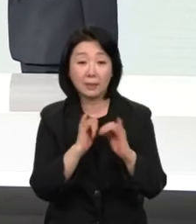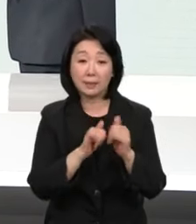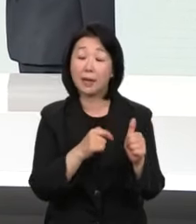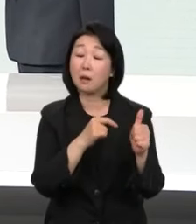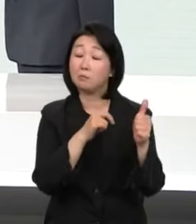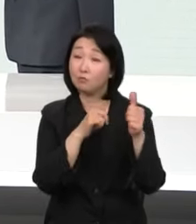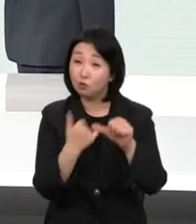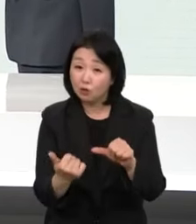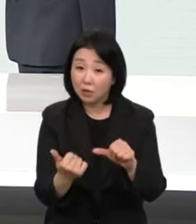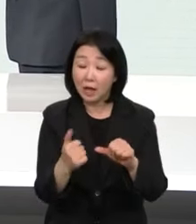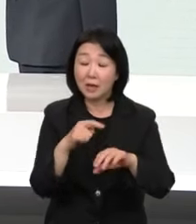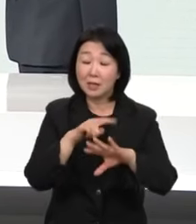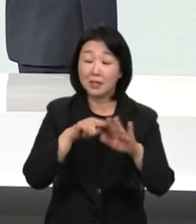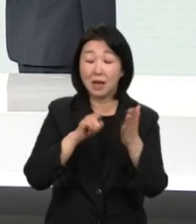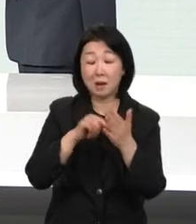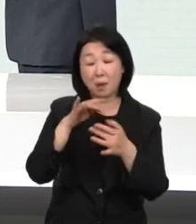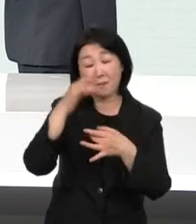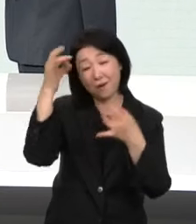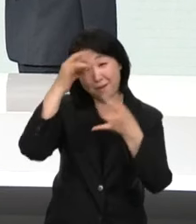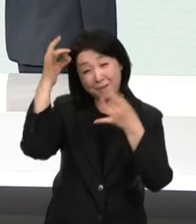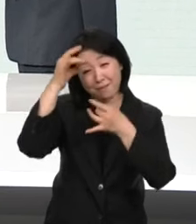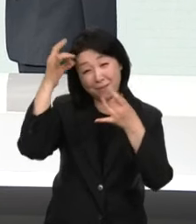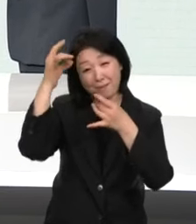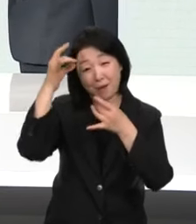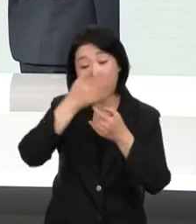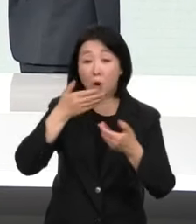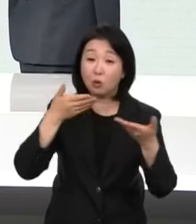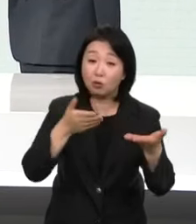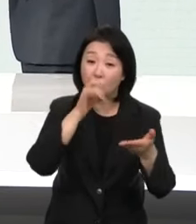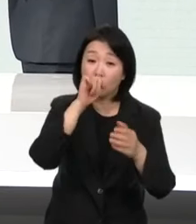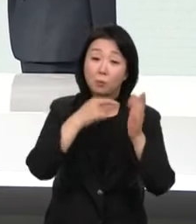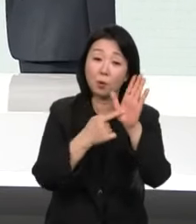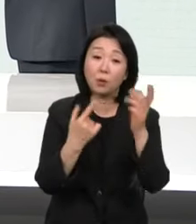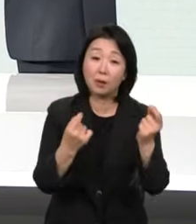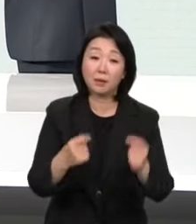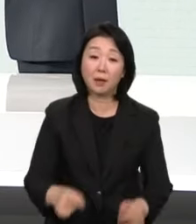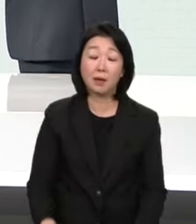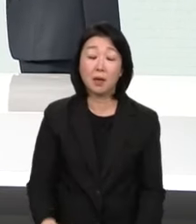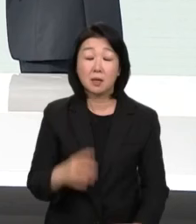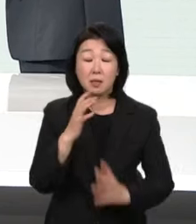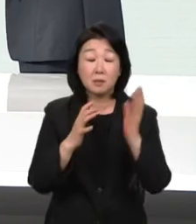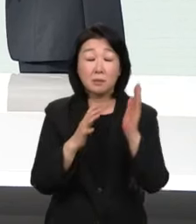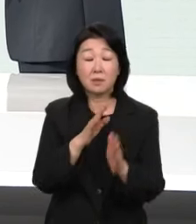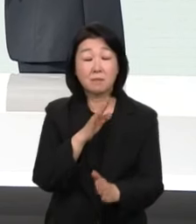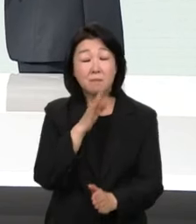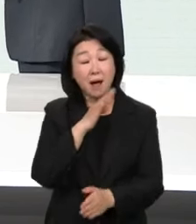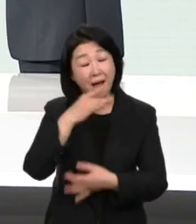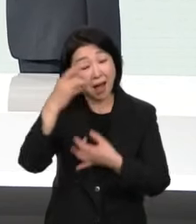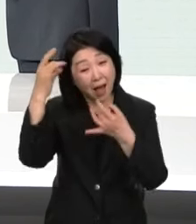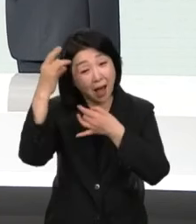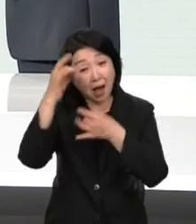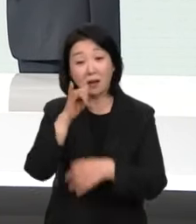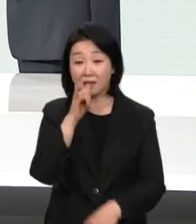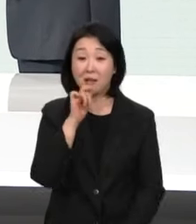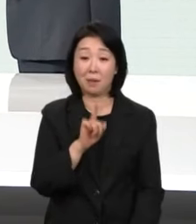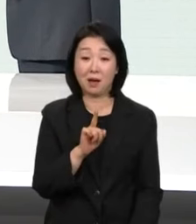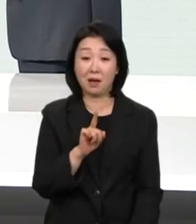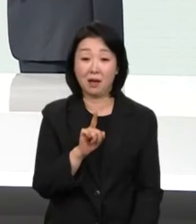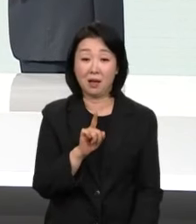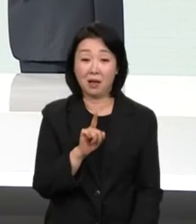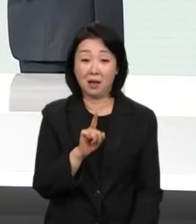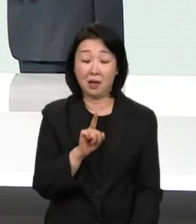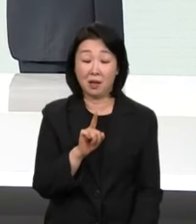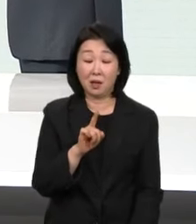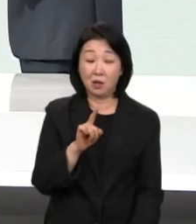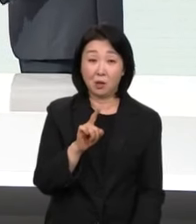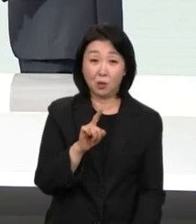자, 사람의 마음을 황홀하게 하거나 녹이다, 좋은 표현이죠. 예를 들어서 이 김치맛 사람 죽이는데 뭐 또 뭐가 있을까요? 자,